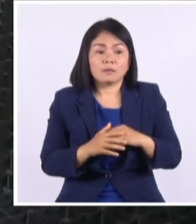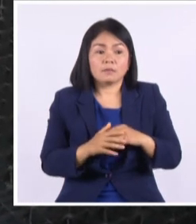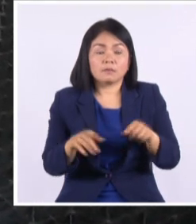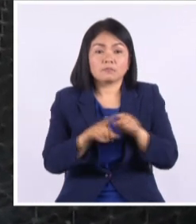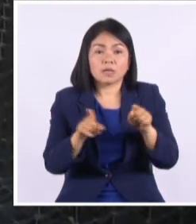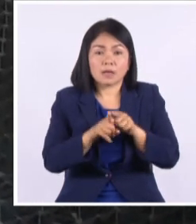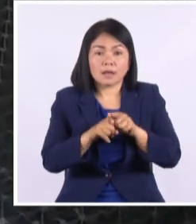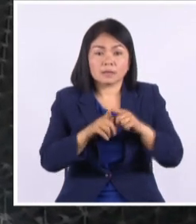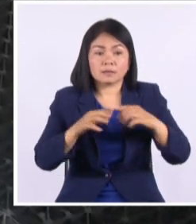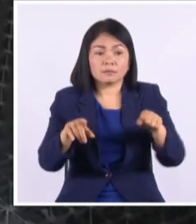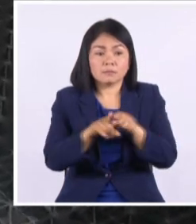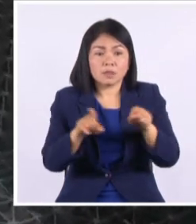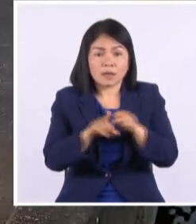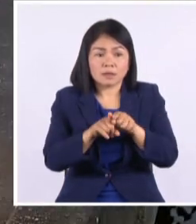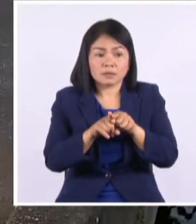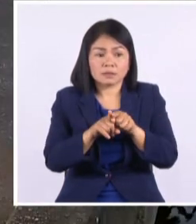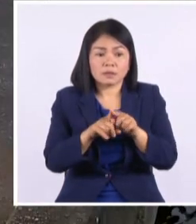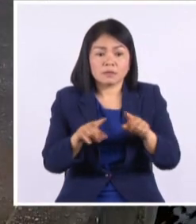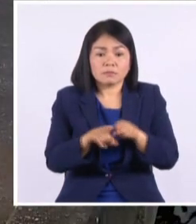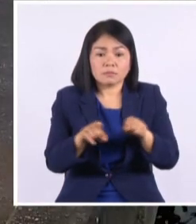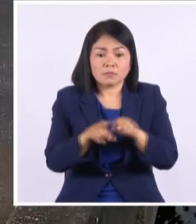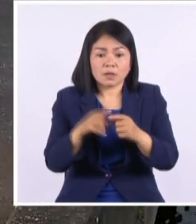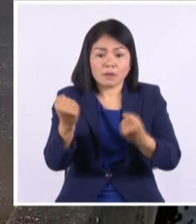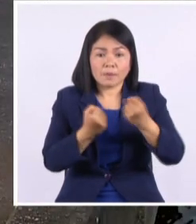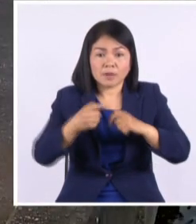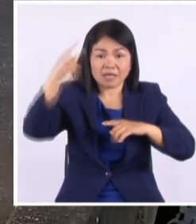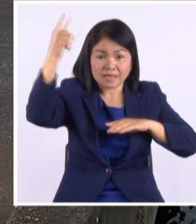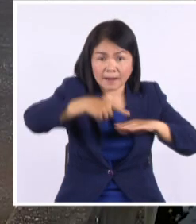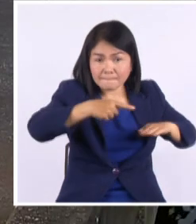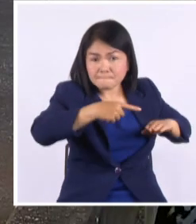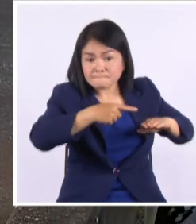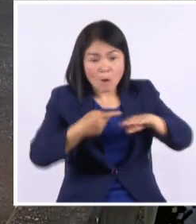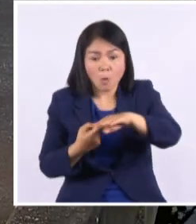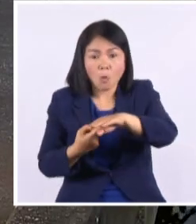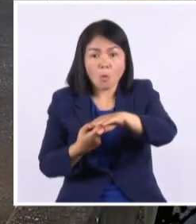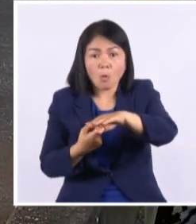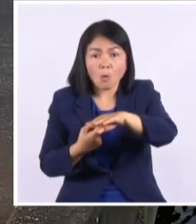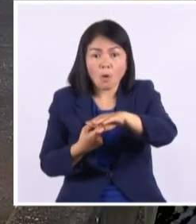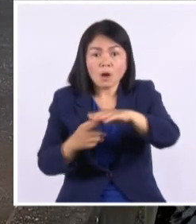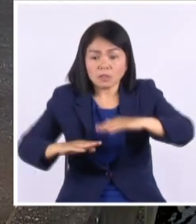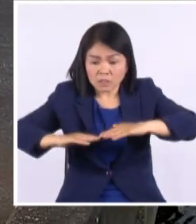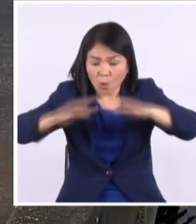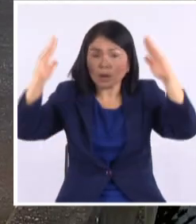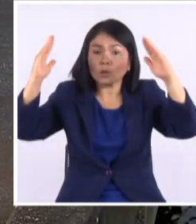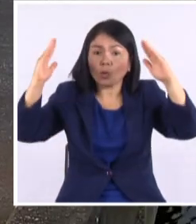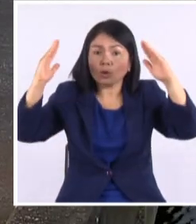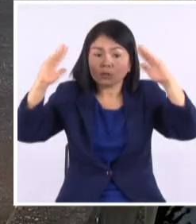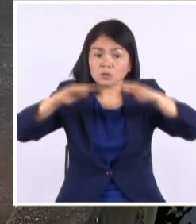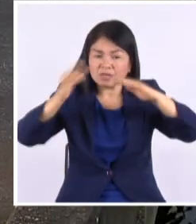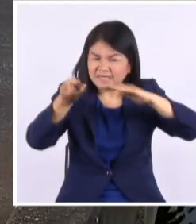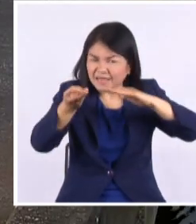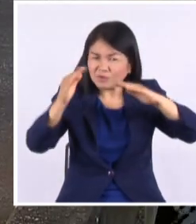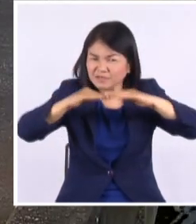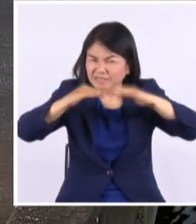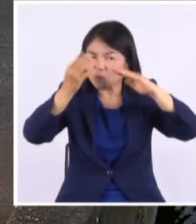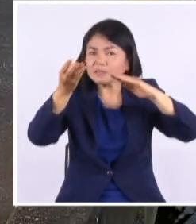ครับและข้ามสะพานไปในจังหวะที่สุพรรณกำลังยกขึ้นพอดีโชคดีของคนขับนะครับแต่พอนั้นถูกยุคมาไม่มากครับมี